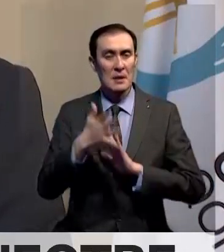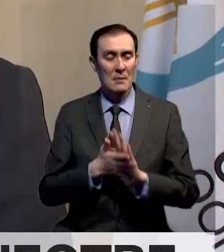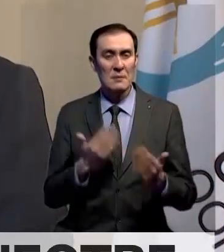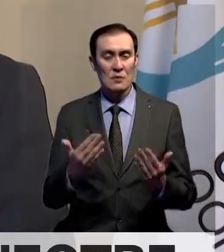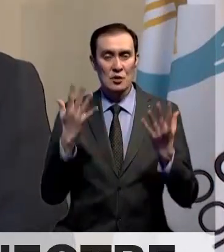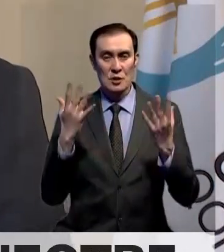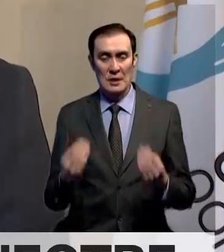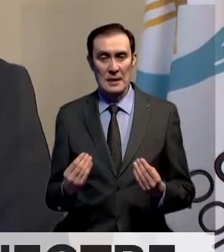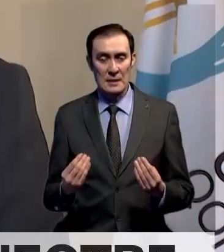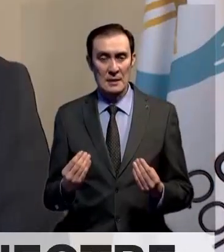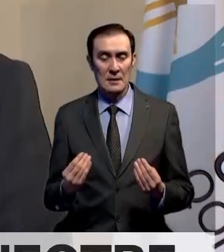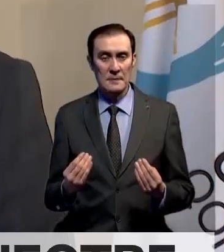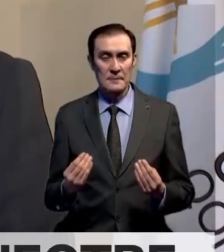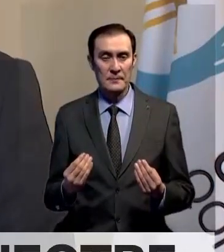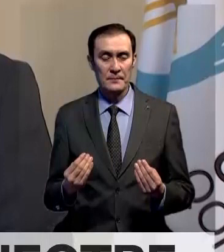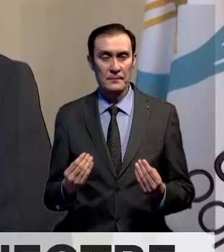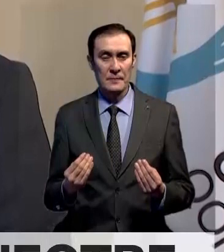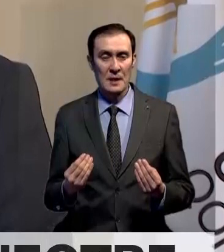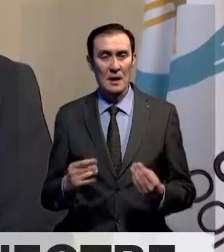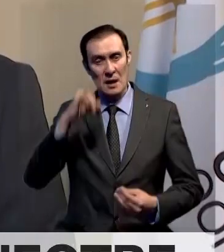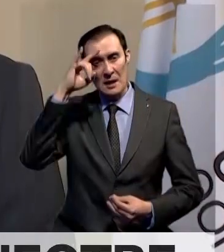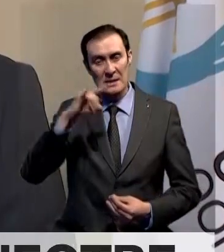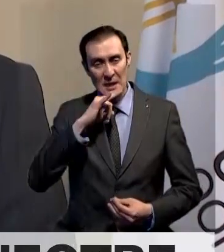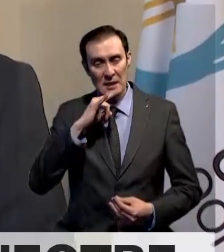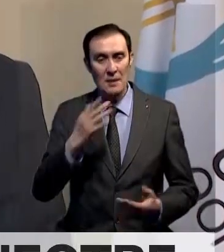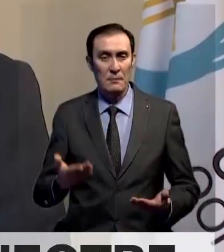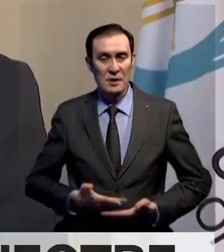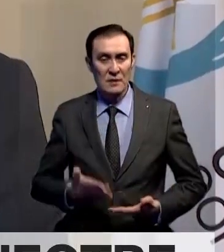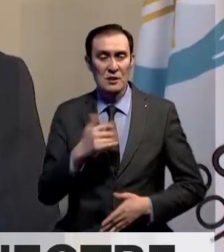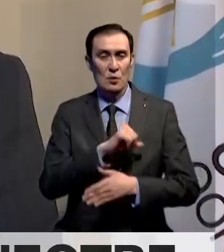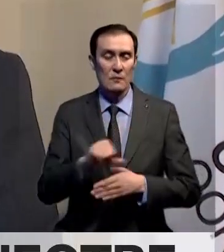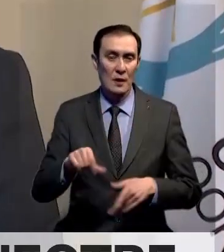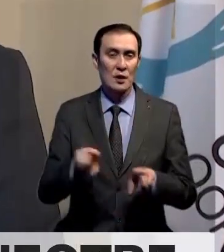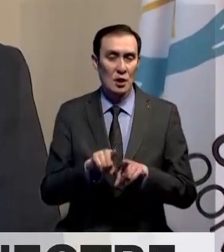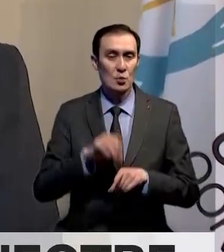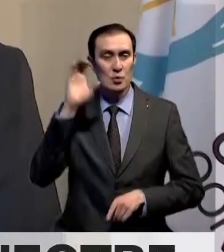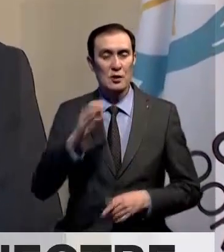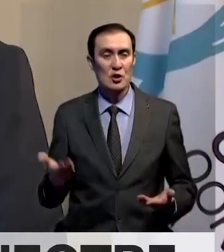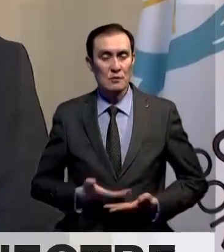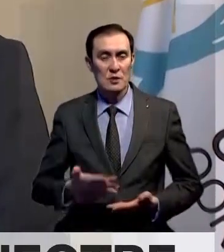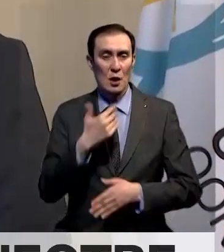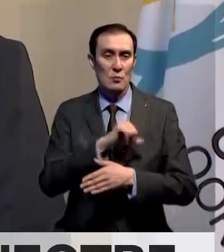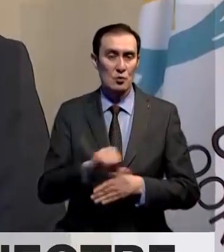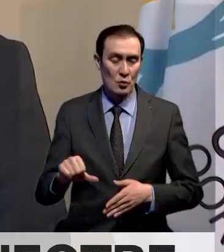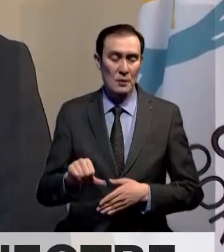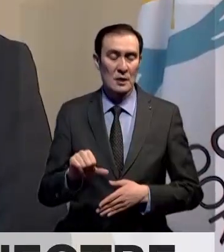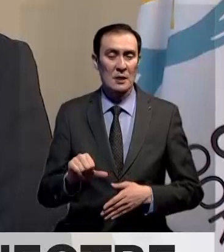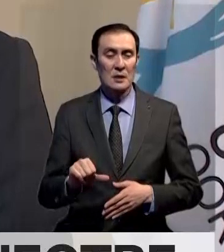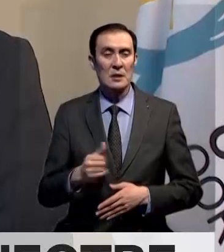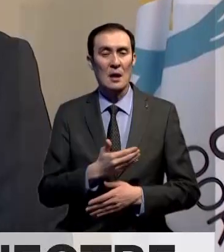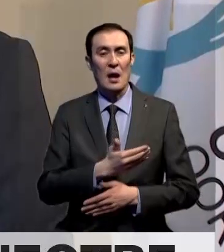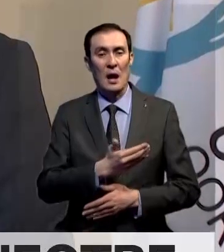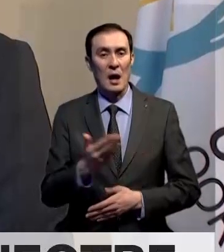сегодняшний день именно казахи проживают за рубежом, узбеки тоже проживают за рубежом. И именно